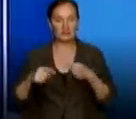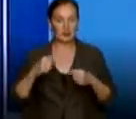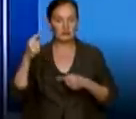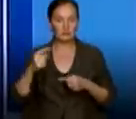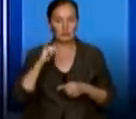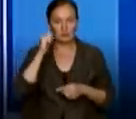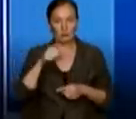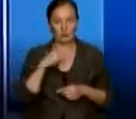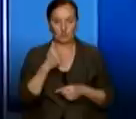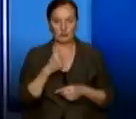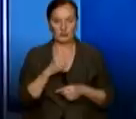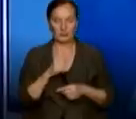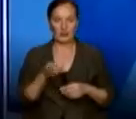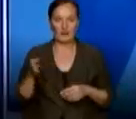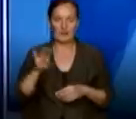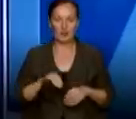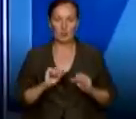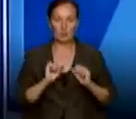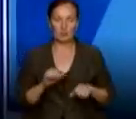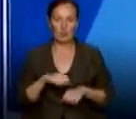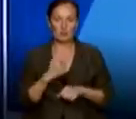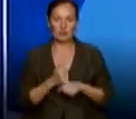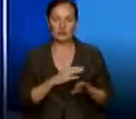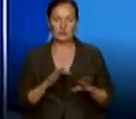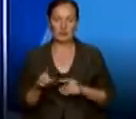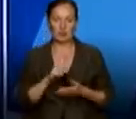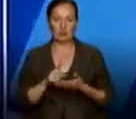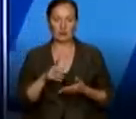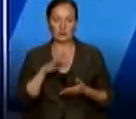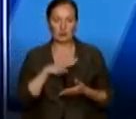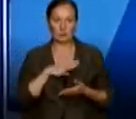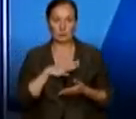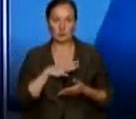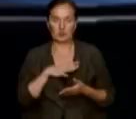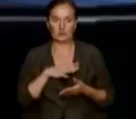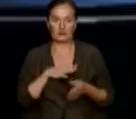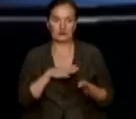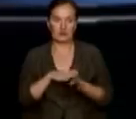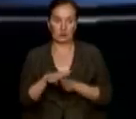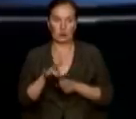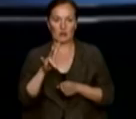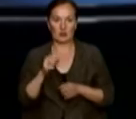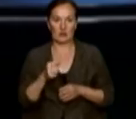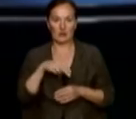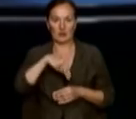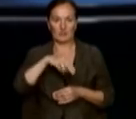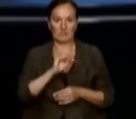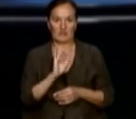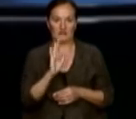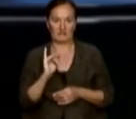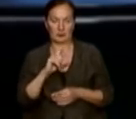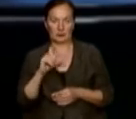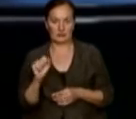Берегоукріплення звучить як основним заходом, який має бути реалізований на ПВСі. Все-таки, якщо взяти людську складову, то з